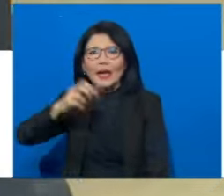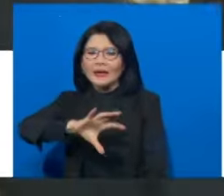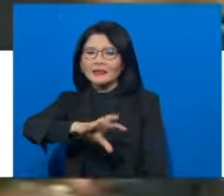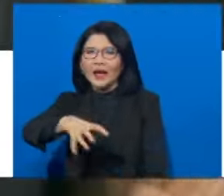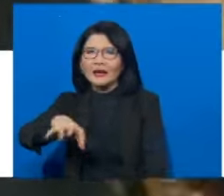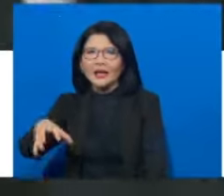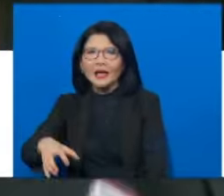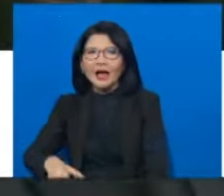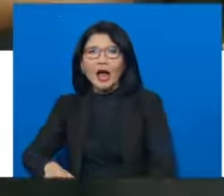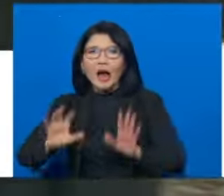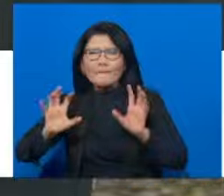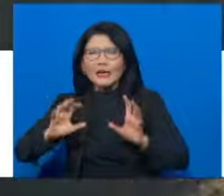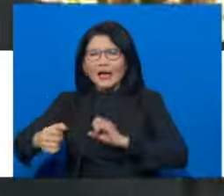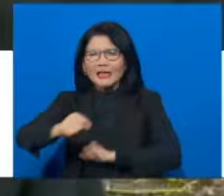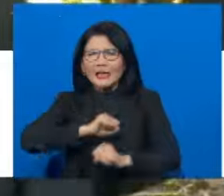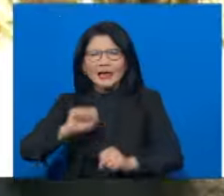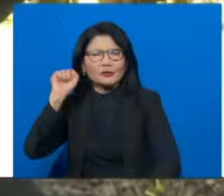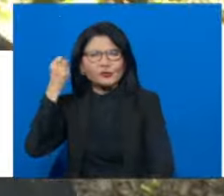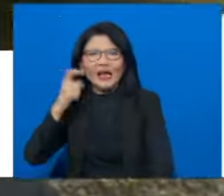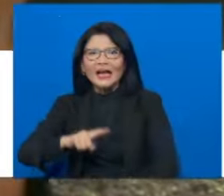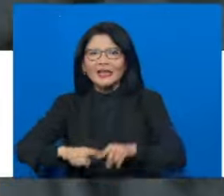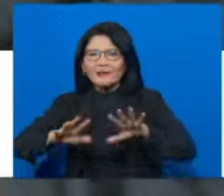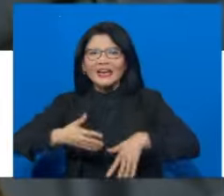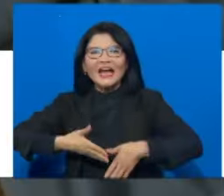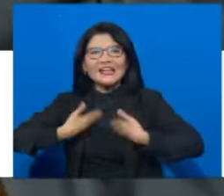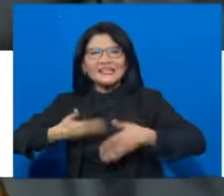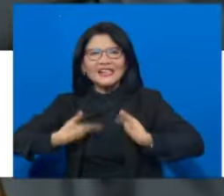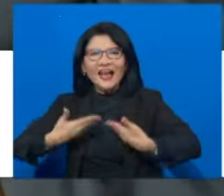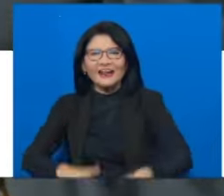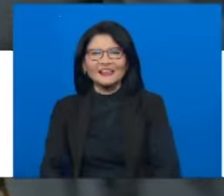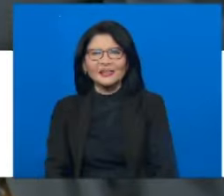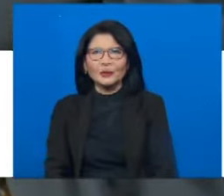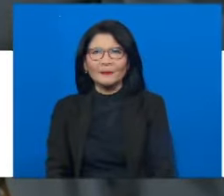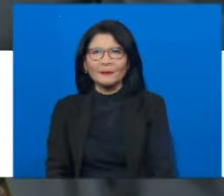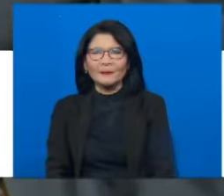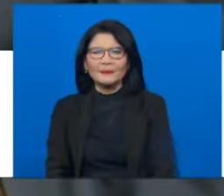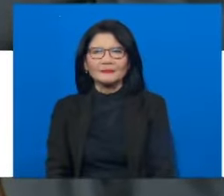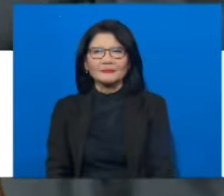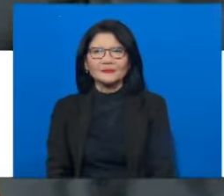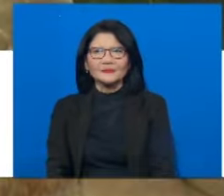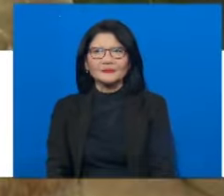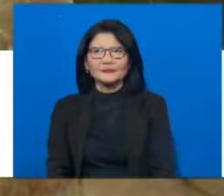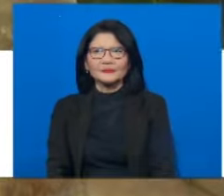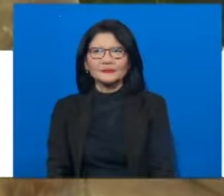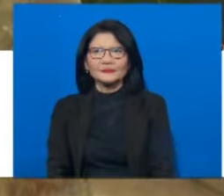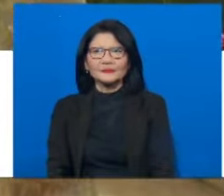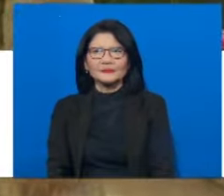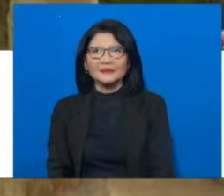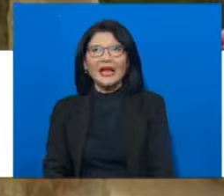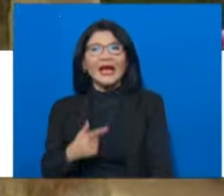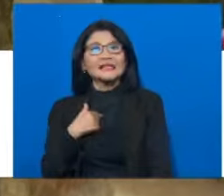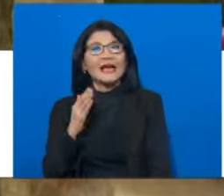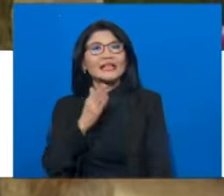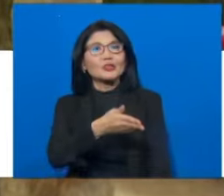Meski banyak gerakan sulit mereka mengaku senang bisa berlatih silat ya ikut aja